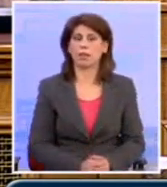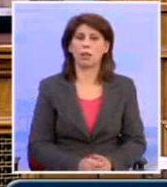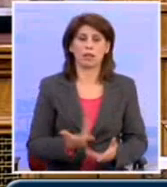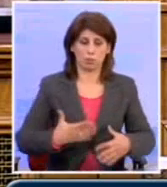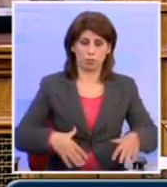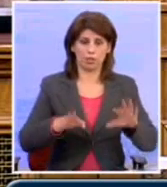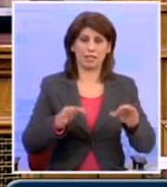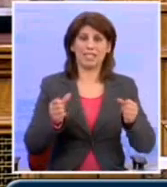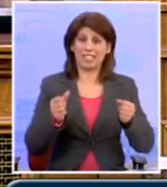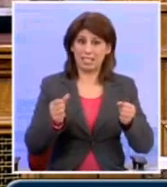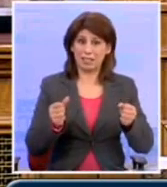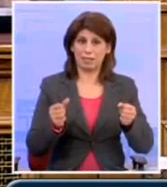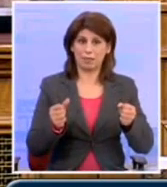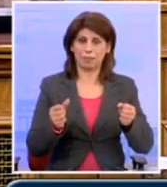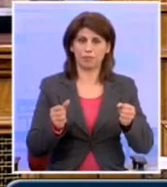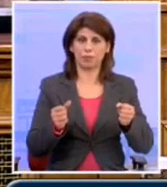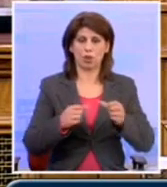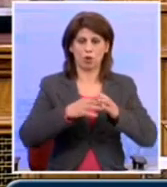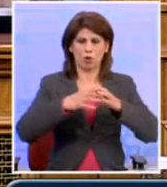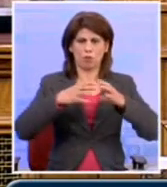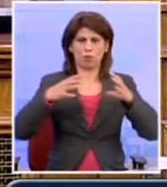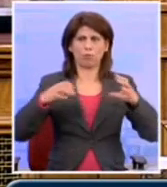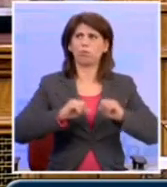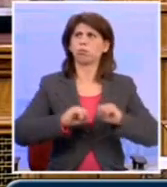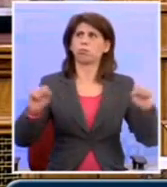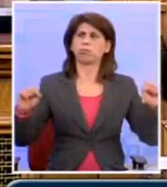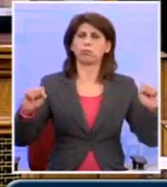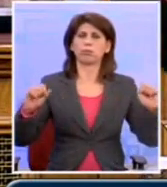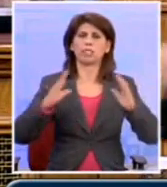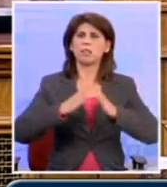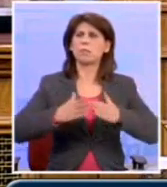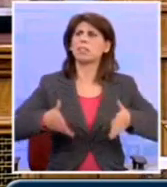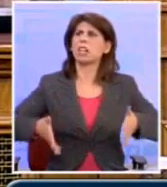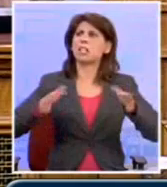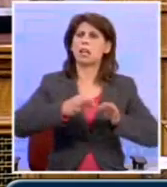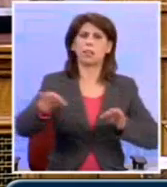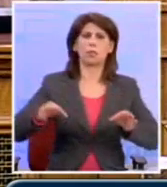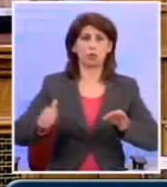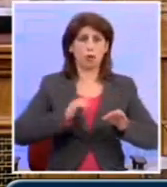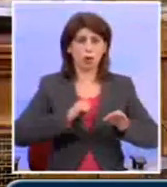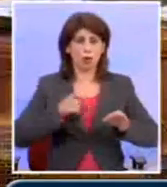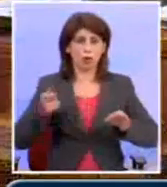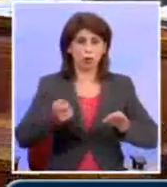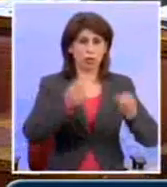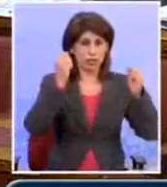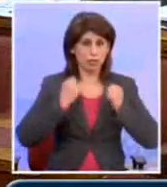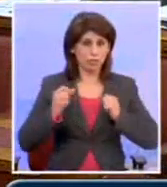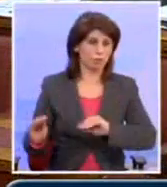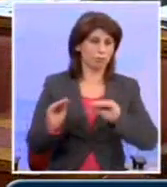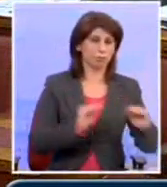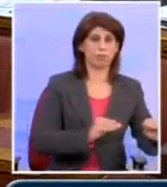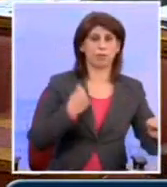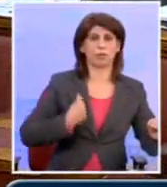που ξεκινάει η κρίση και σκάνει φούσκες στην αγορά ακινήτων, αμέσως μεταφέρεται το ιδιωτικό χρέος, ιδιωτικές ζημίες, στο δημόσιο